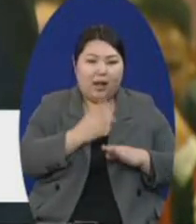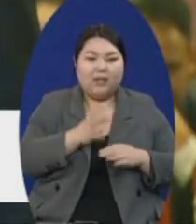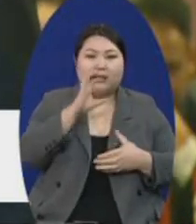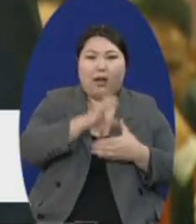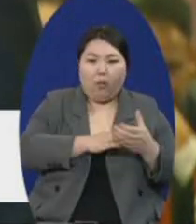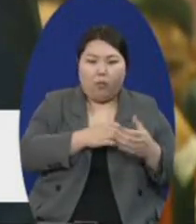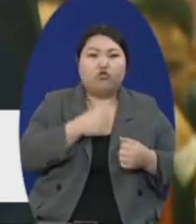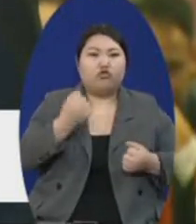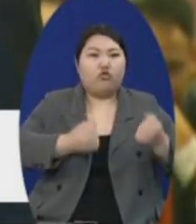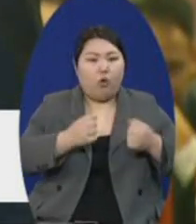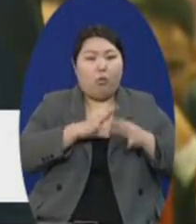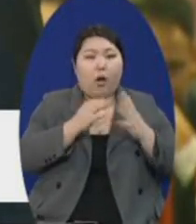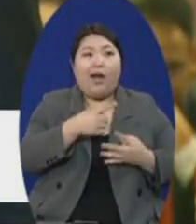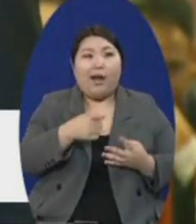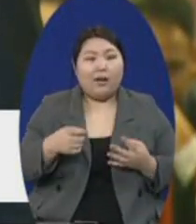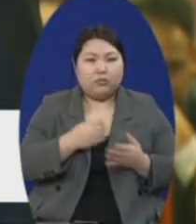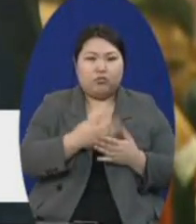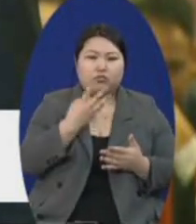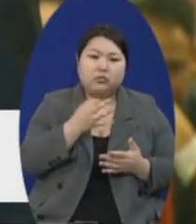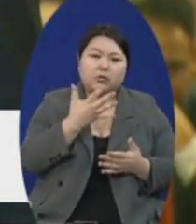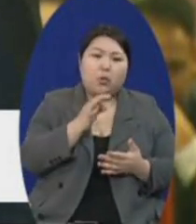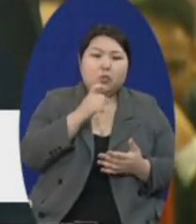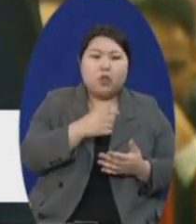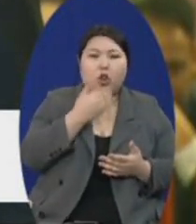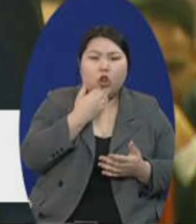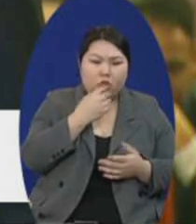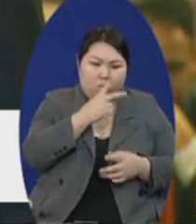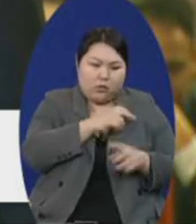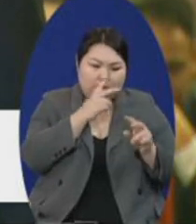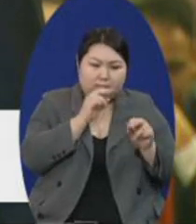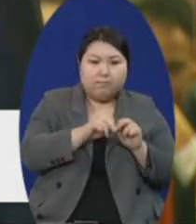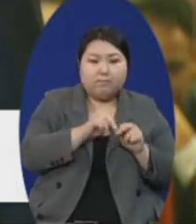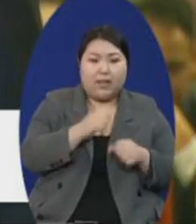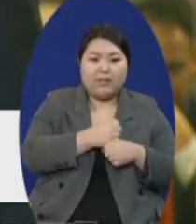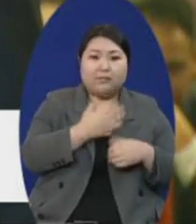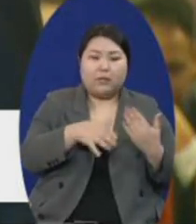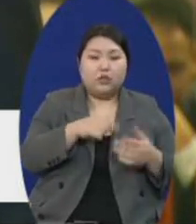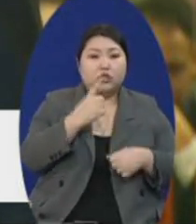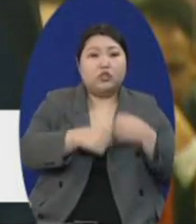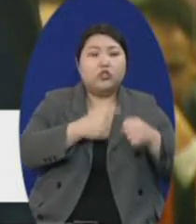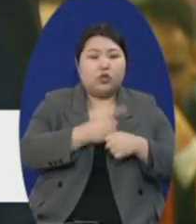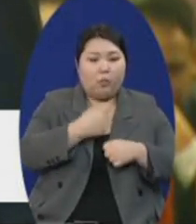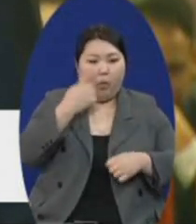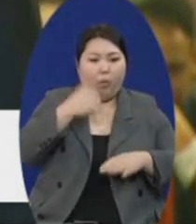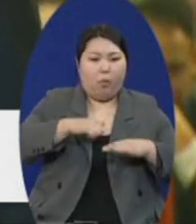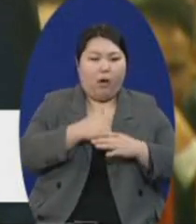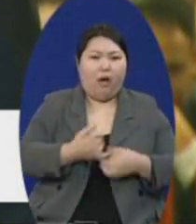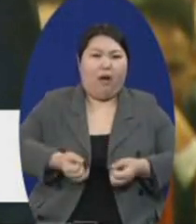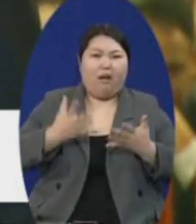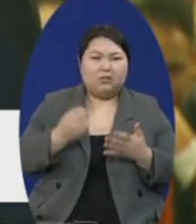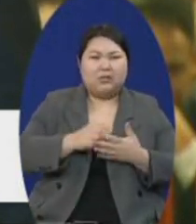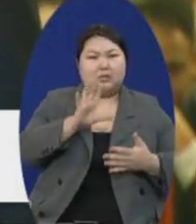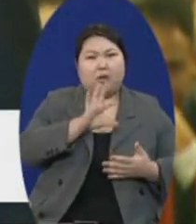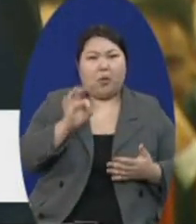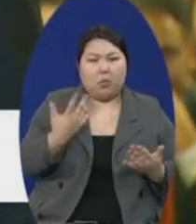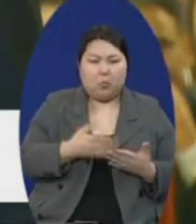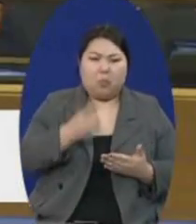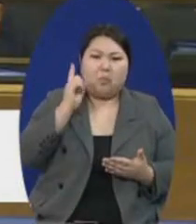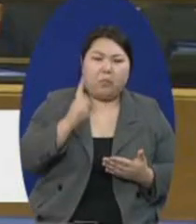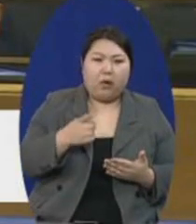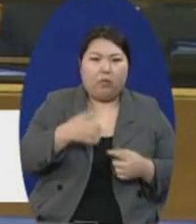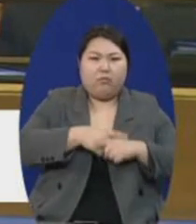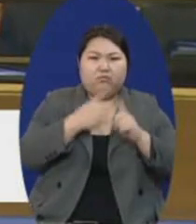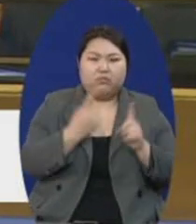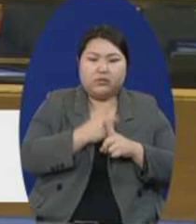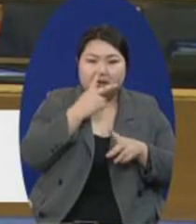хасаар 40-50 хүн мөрдөн шалгах ажиллагаа явуулж байгаа шүү дээ. Тэгэхээр энэ маань жилд Монгол улсад гарч байгаа 500 байх юм уу, 1000 байх юм уу